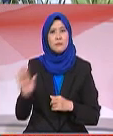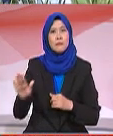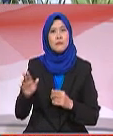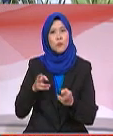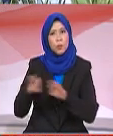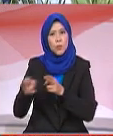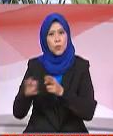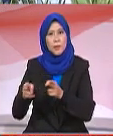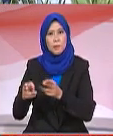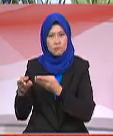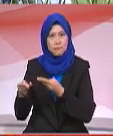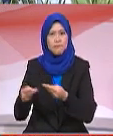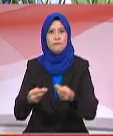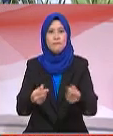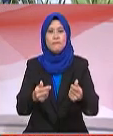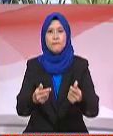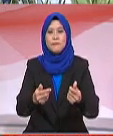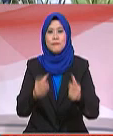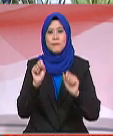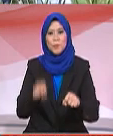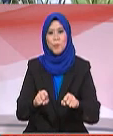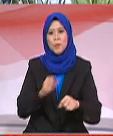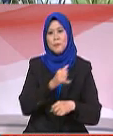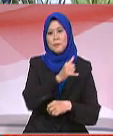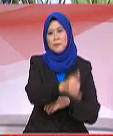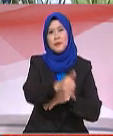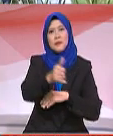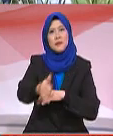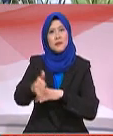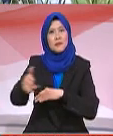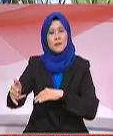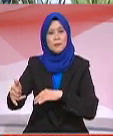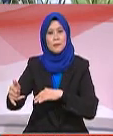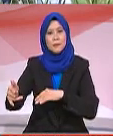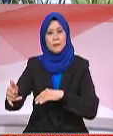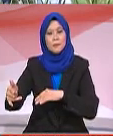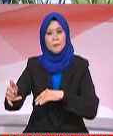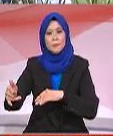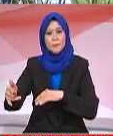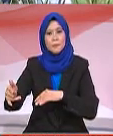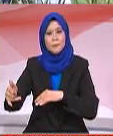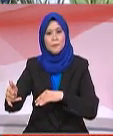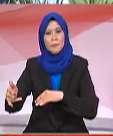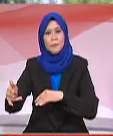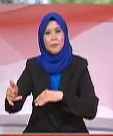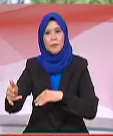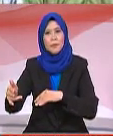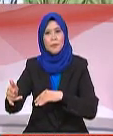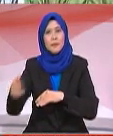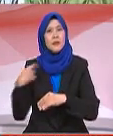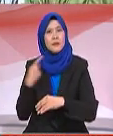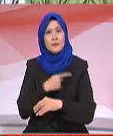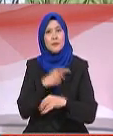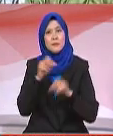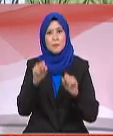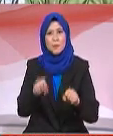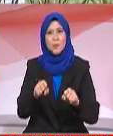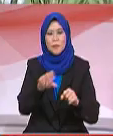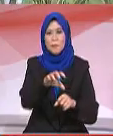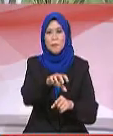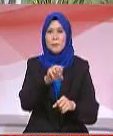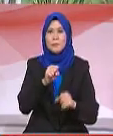senang lah ya jadi kita boleh pergi sini. Biarpun tiada kita akan bank kan, jadi kita boleh ambil